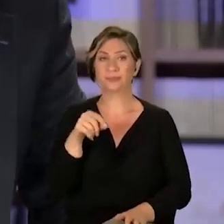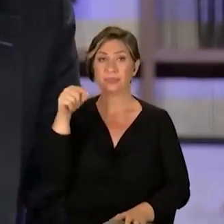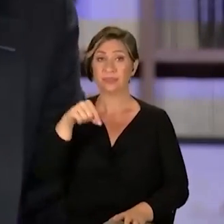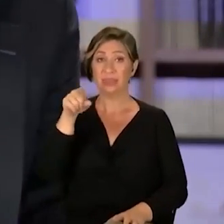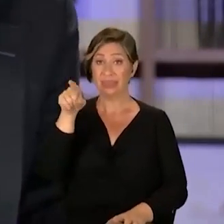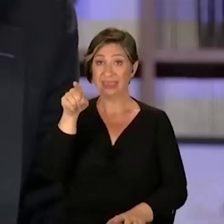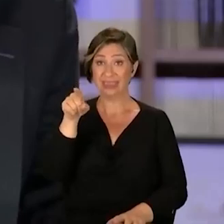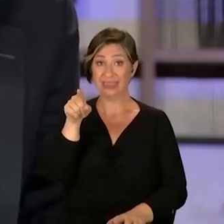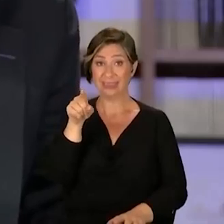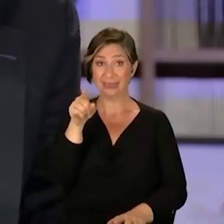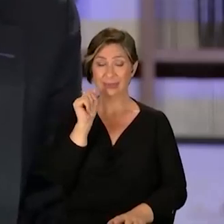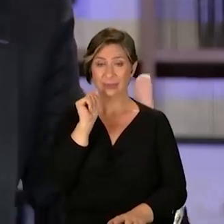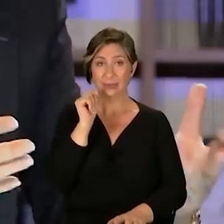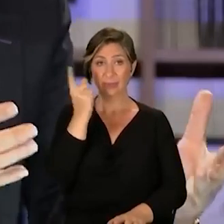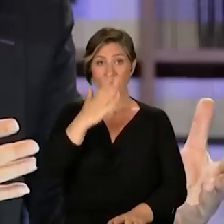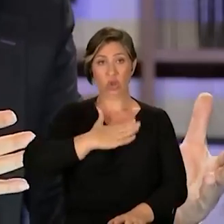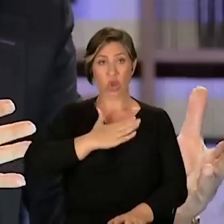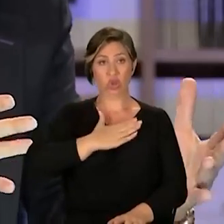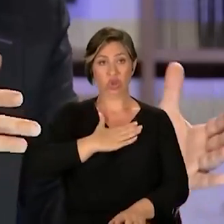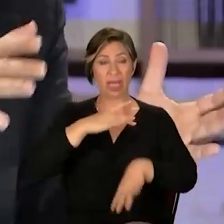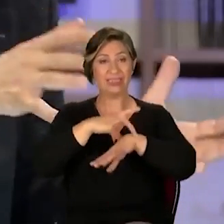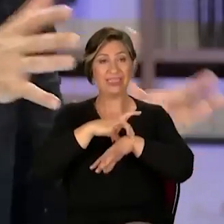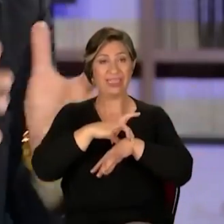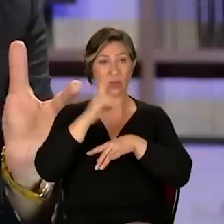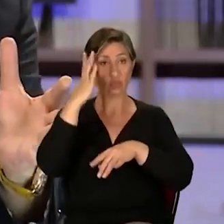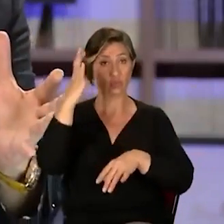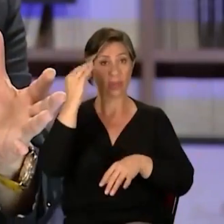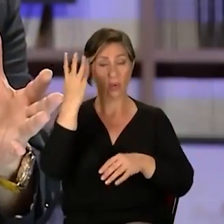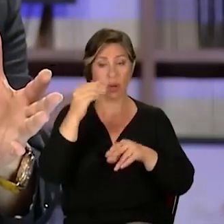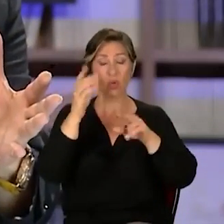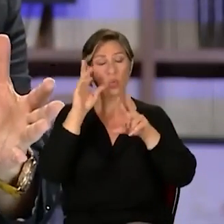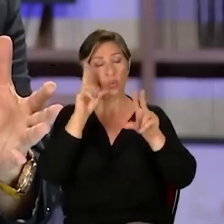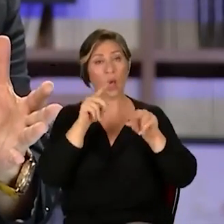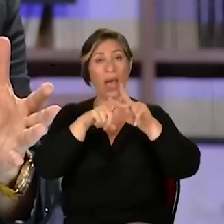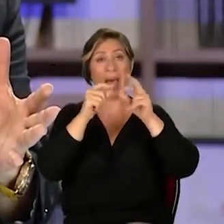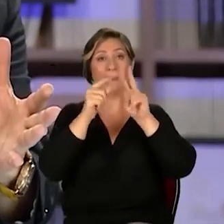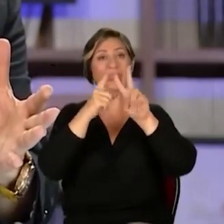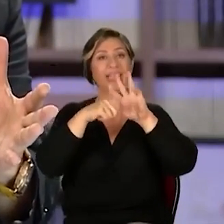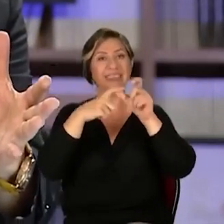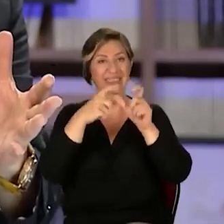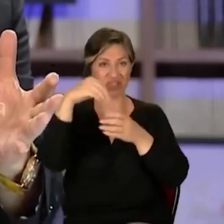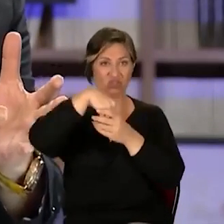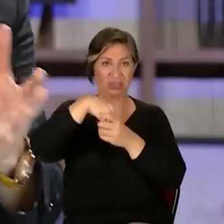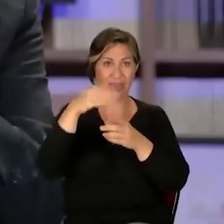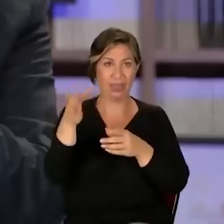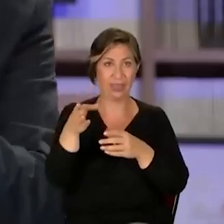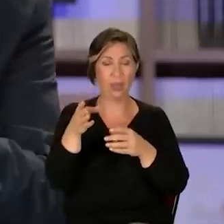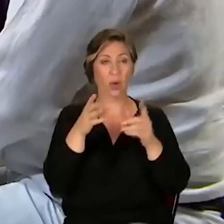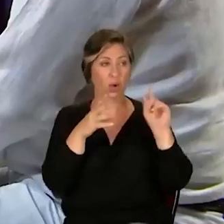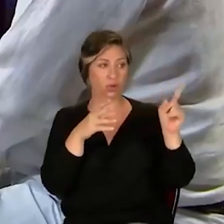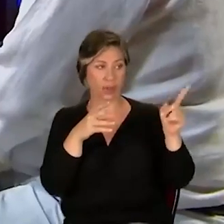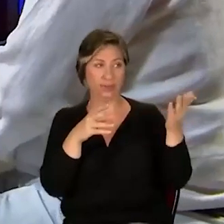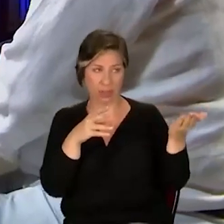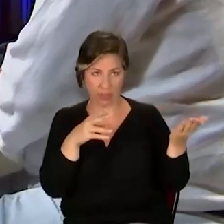siz tabii ki bir göğüs hastalıkları uzmanı olarak bu uyku apnesi meselesiyle de iç içesiniz evet, değil mi? Evet. Yani hocam